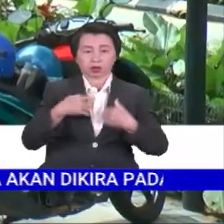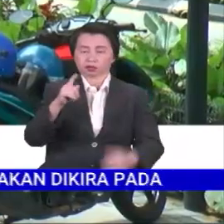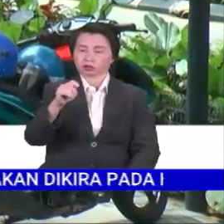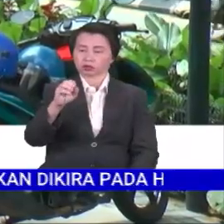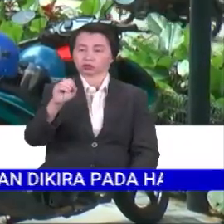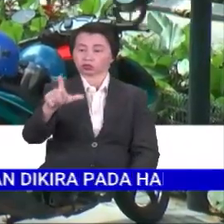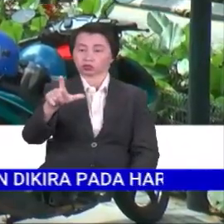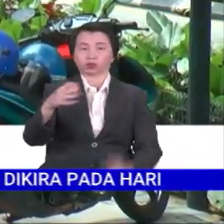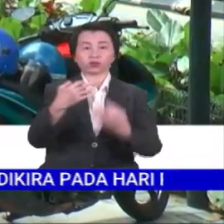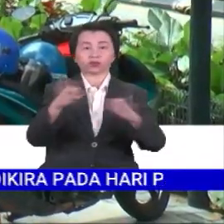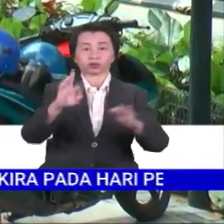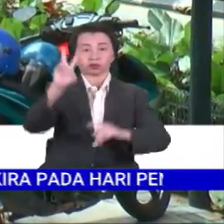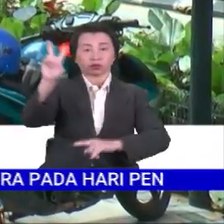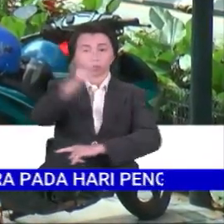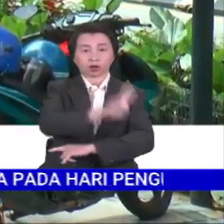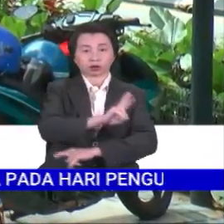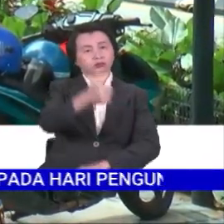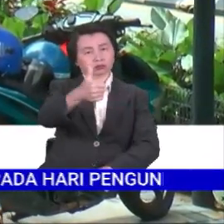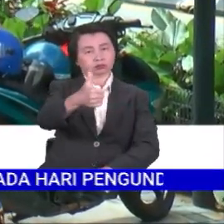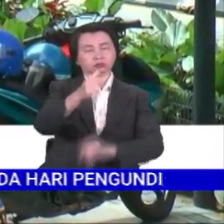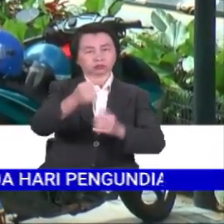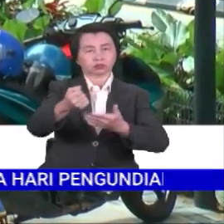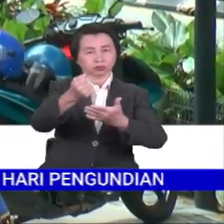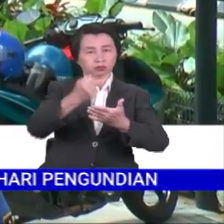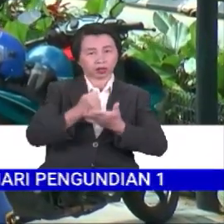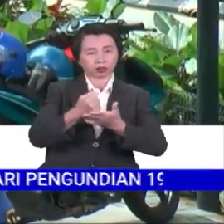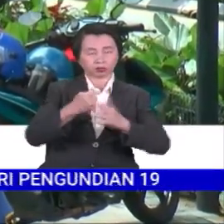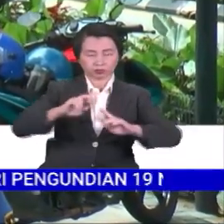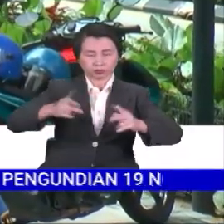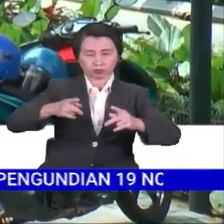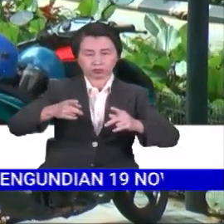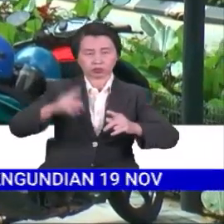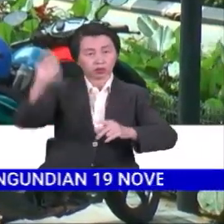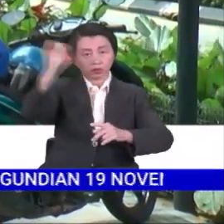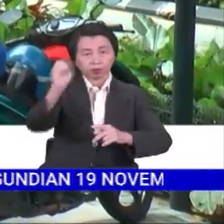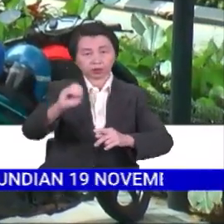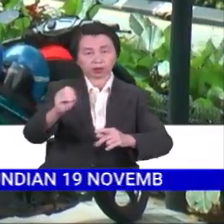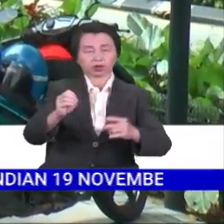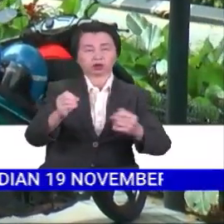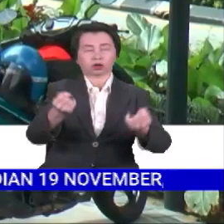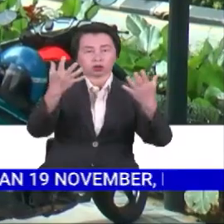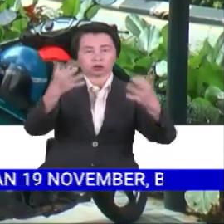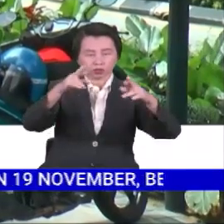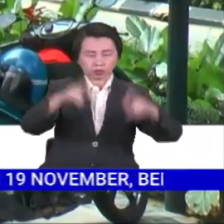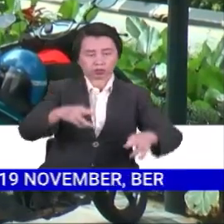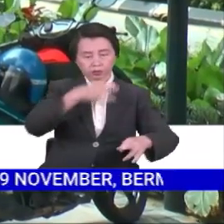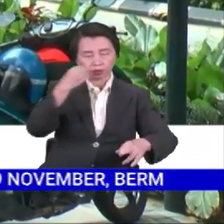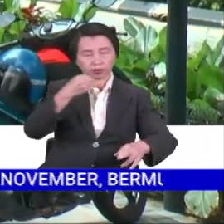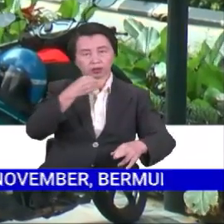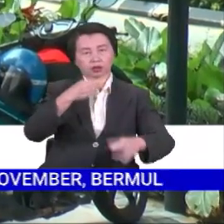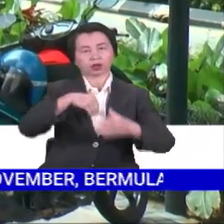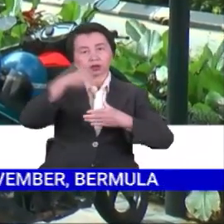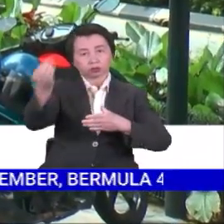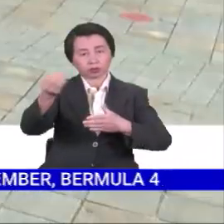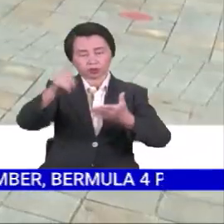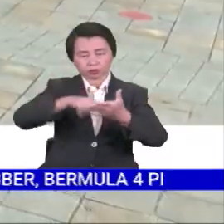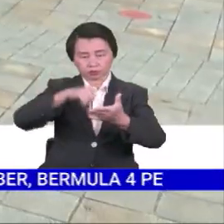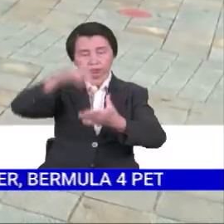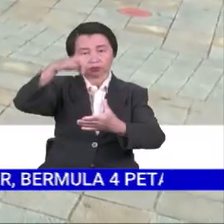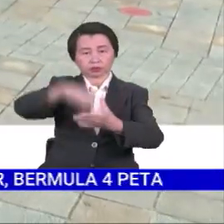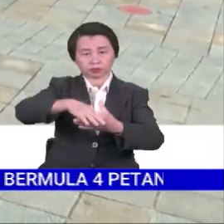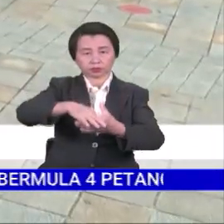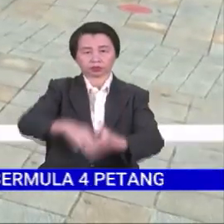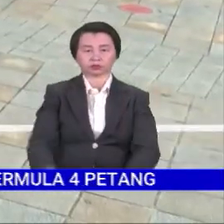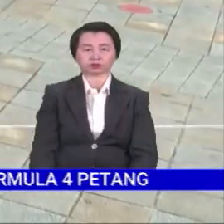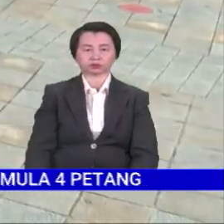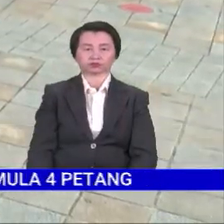tol percuma selama dua hari itu akan membantu untuk meningkatkan persentase untuk rakyat Malaysia untuk keluar mengundi.